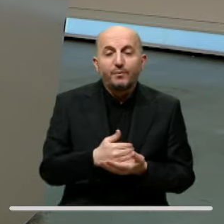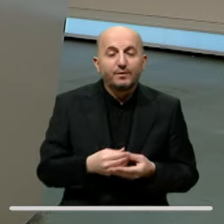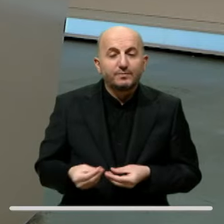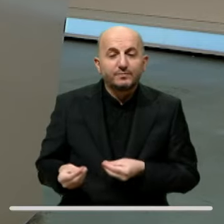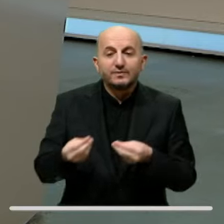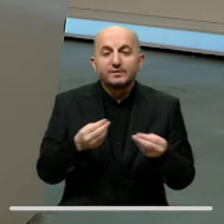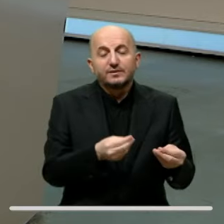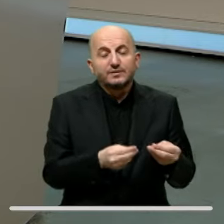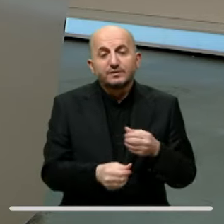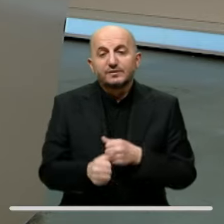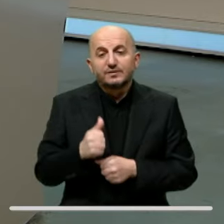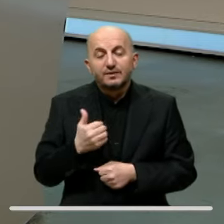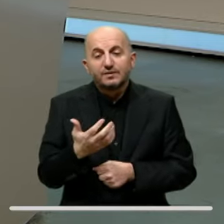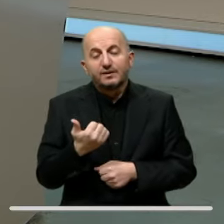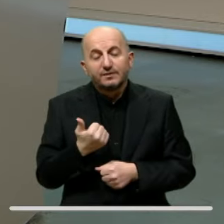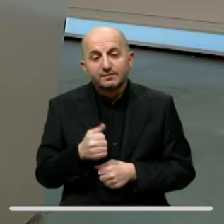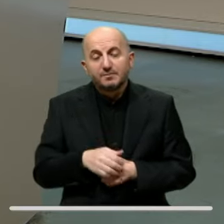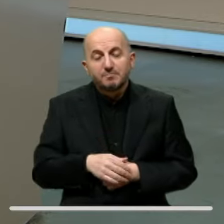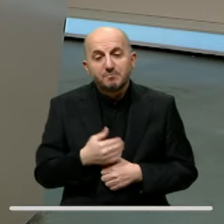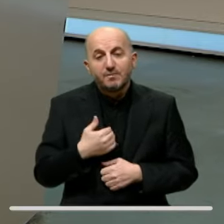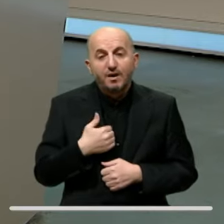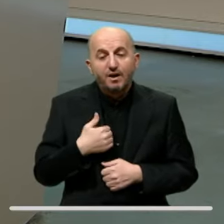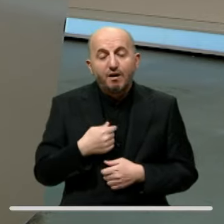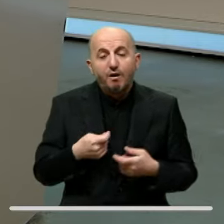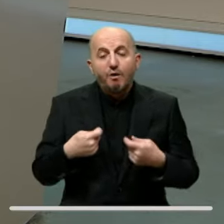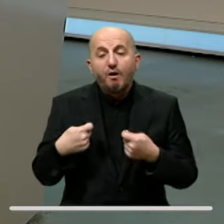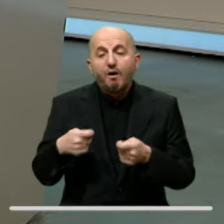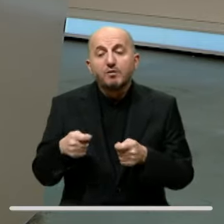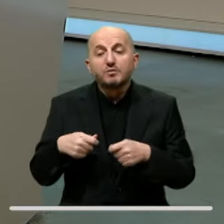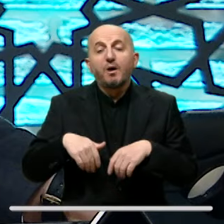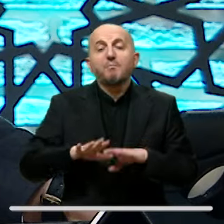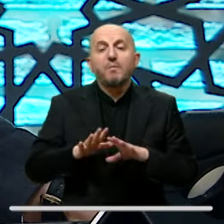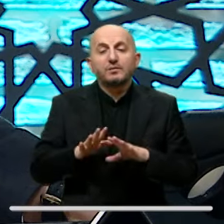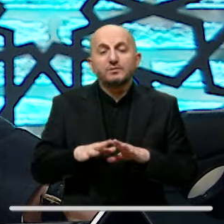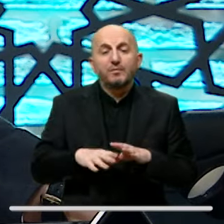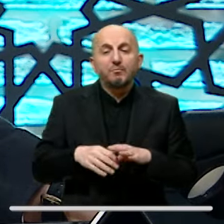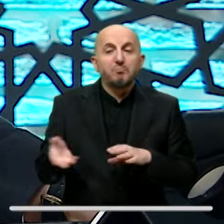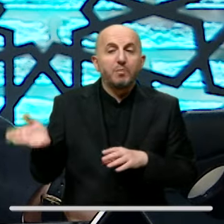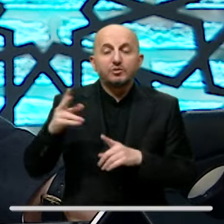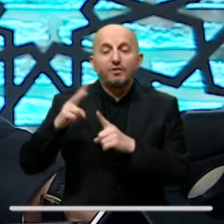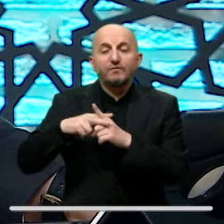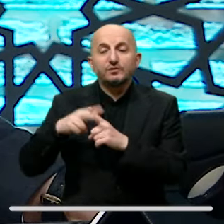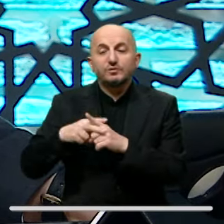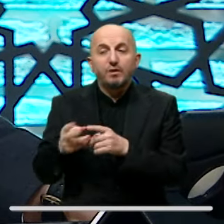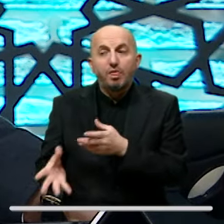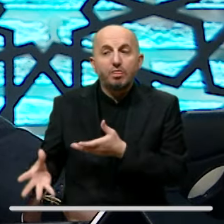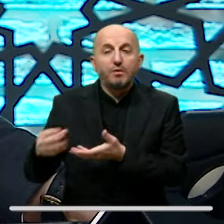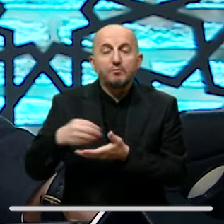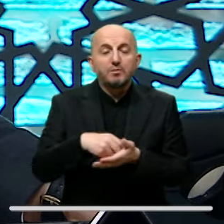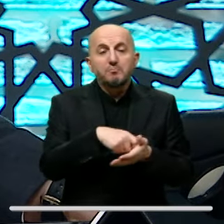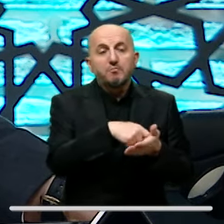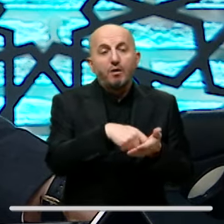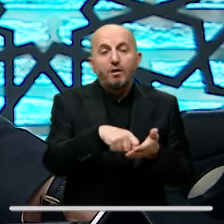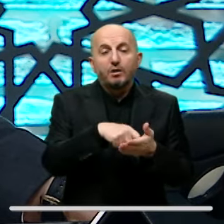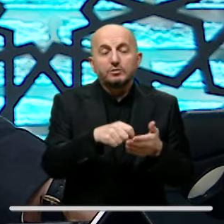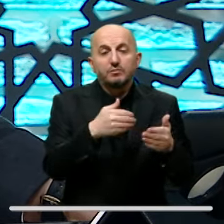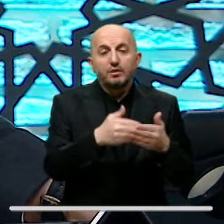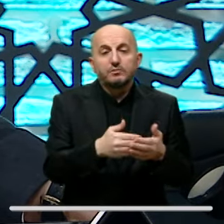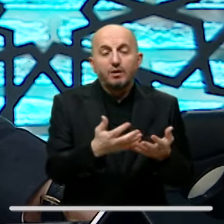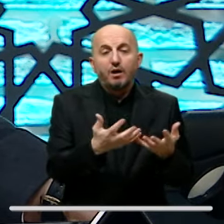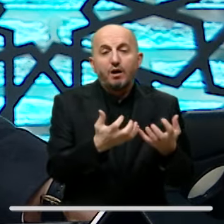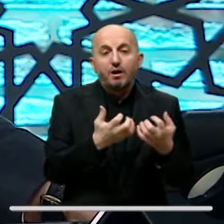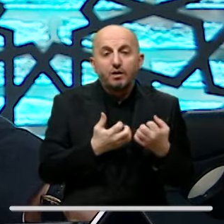falan geri alırdık. Birisi dedi ki ben harcama yapmadığım halde başka fişleri toplayıp bir maaşım kadar gelir elde etmiştim.